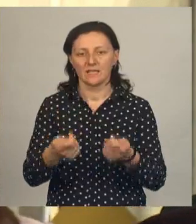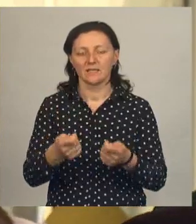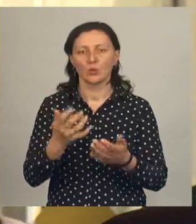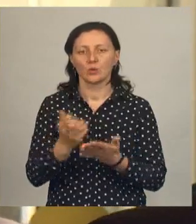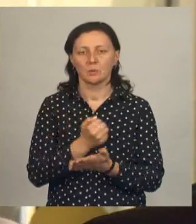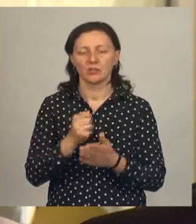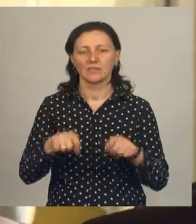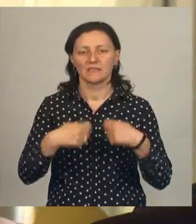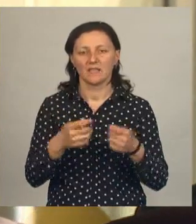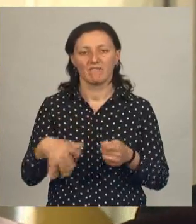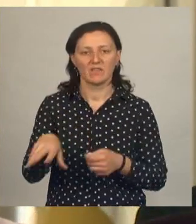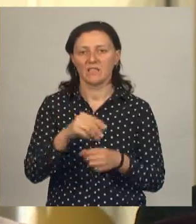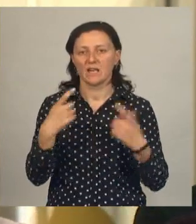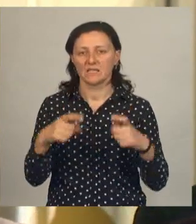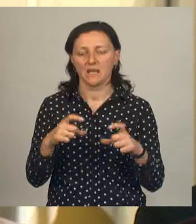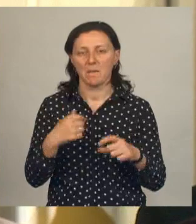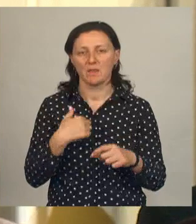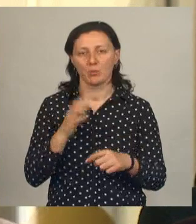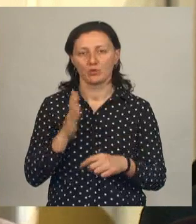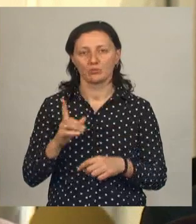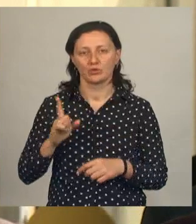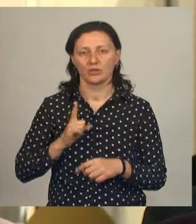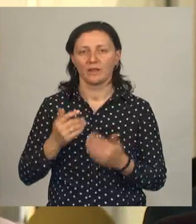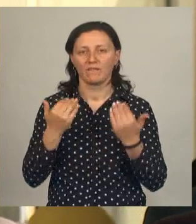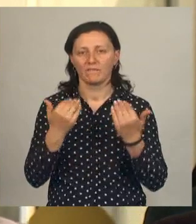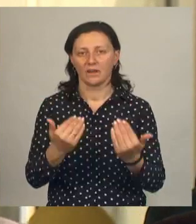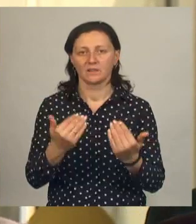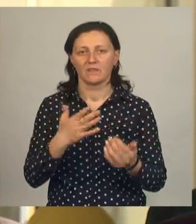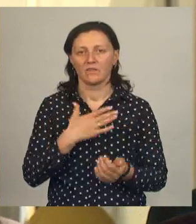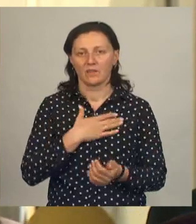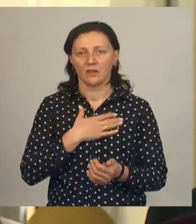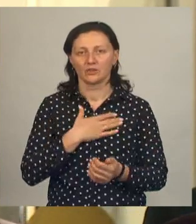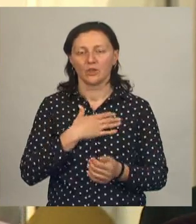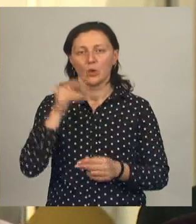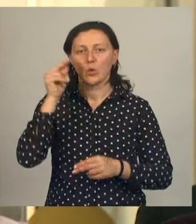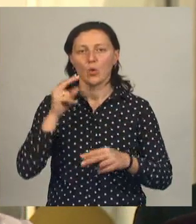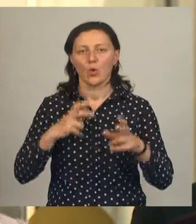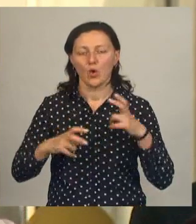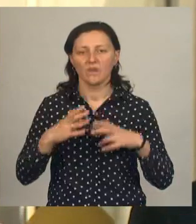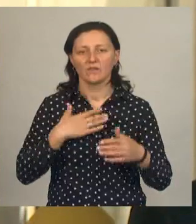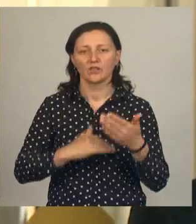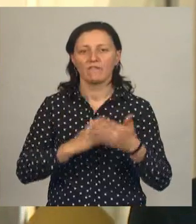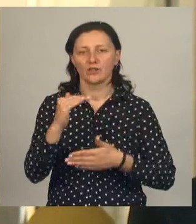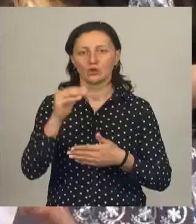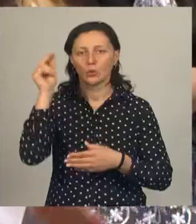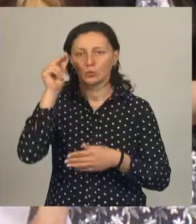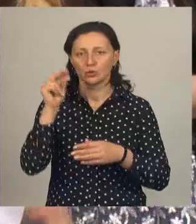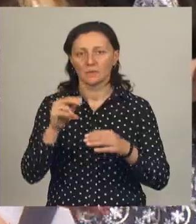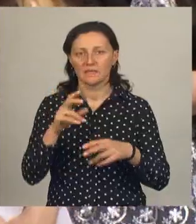сдадите все экзамены, и мы будем ждать вас в наших колледжах, в наших высших учебных